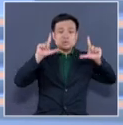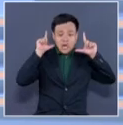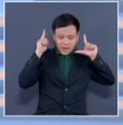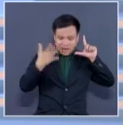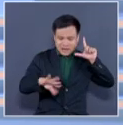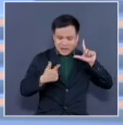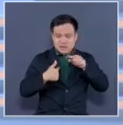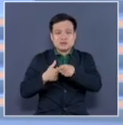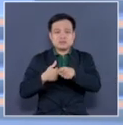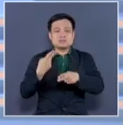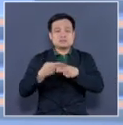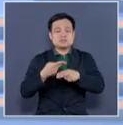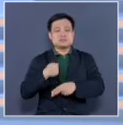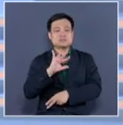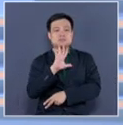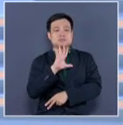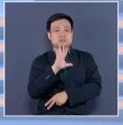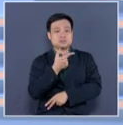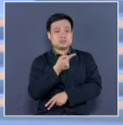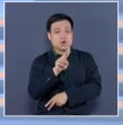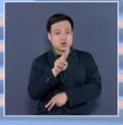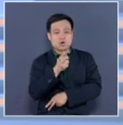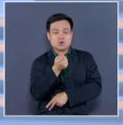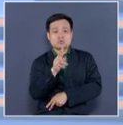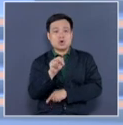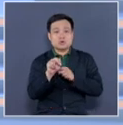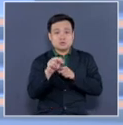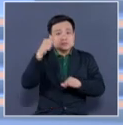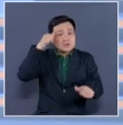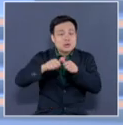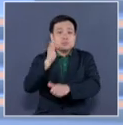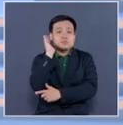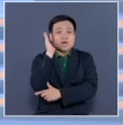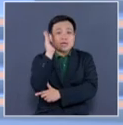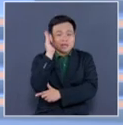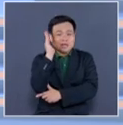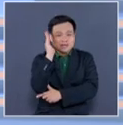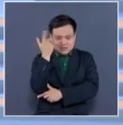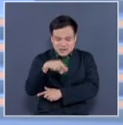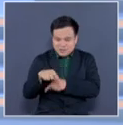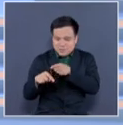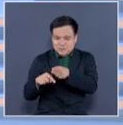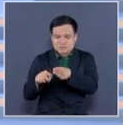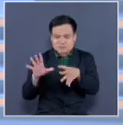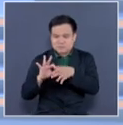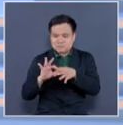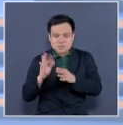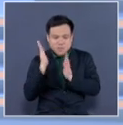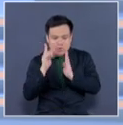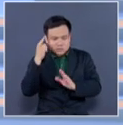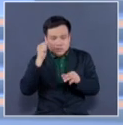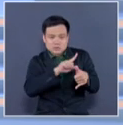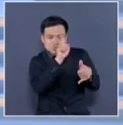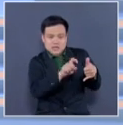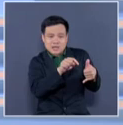ข่าวอยู่แล้วคุณชรบุรณะฮิรันจะเริ่มเดือนหน้าฮะและคนทำคดีนี้คนที่ไปแจ้งความดำเนินคดีคนที่เป็นทนายความไม่ใช่ทนายความฝั่งคุณชร